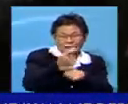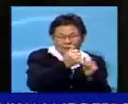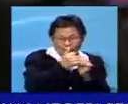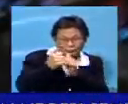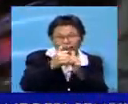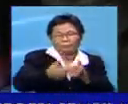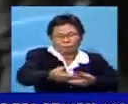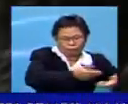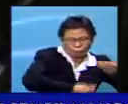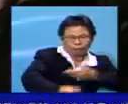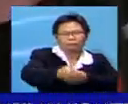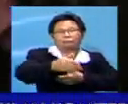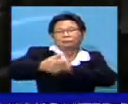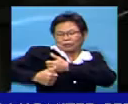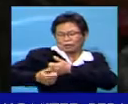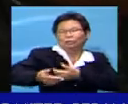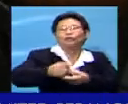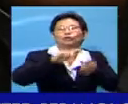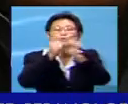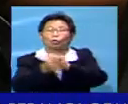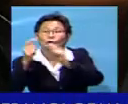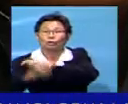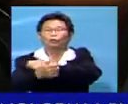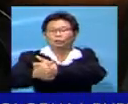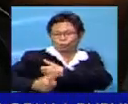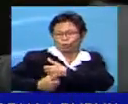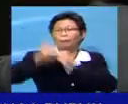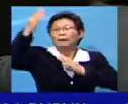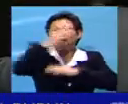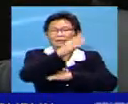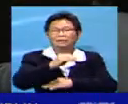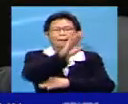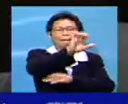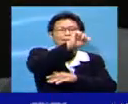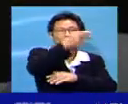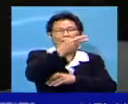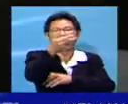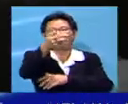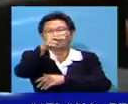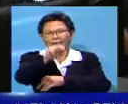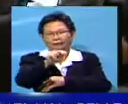dan pertukaran anggota tentera antara angkatan tentera kedua-dua negara.